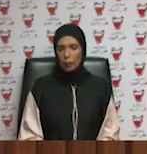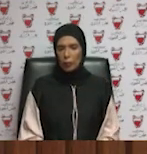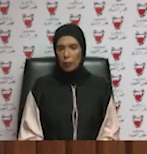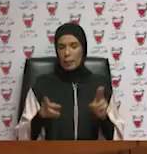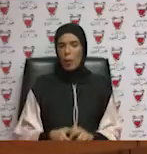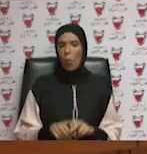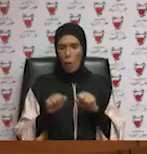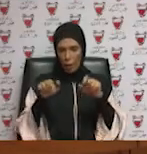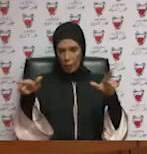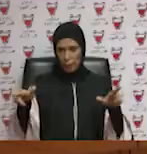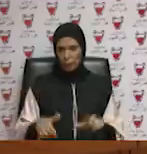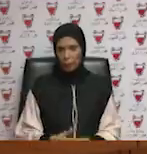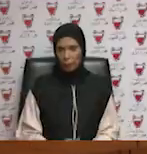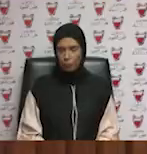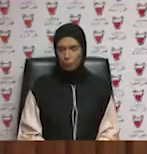الطين بلة.